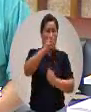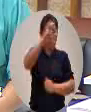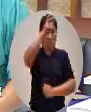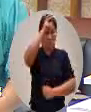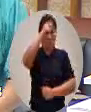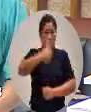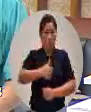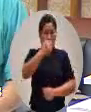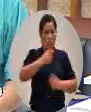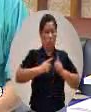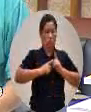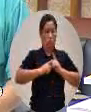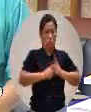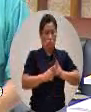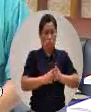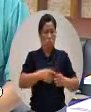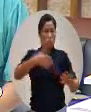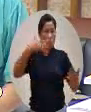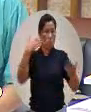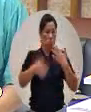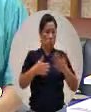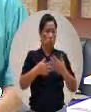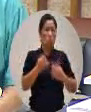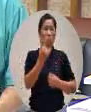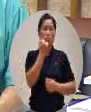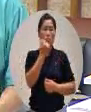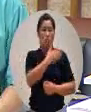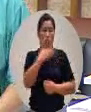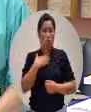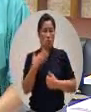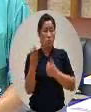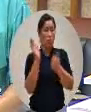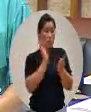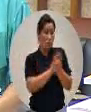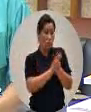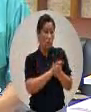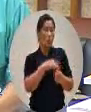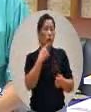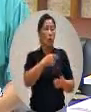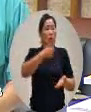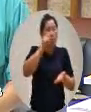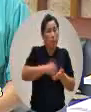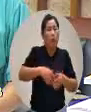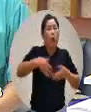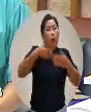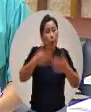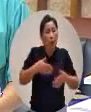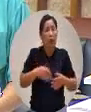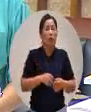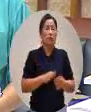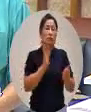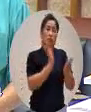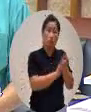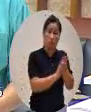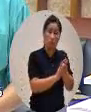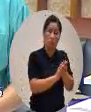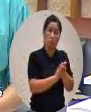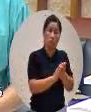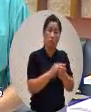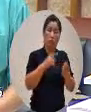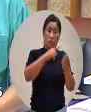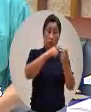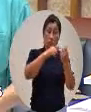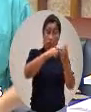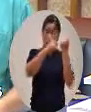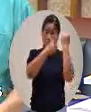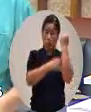全力了解這個案子可以幫助加速可以讓他平反可以讓他可以讓他